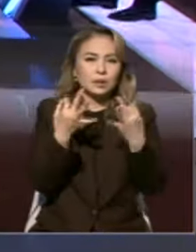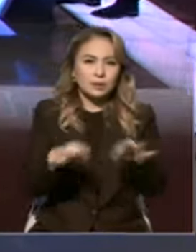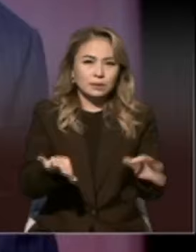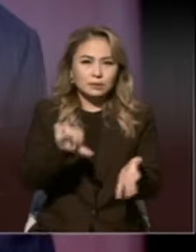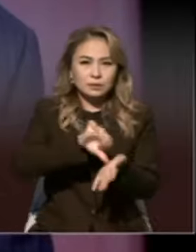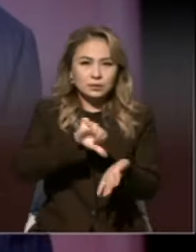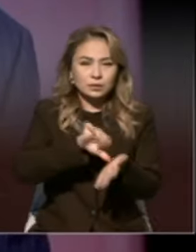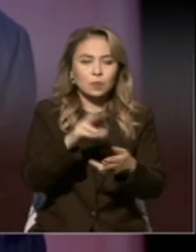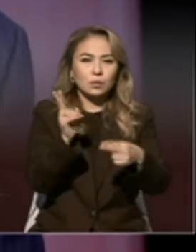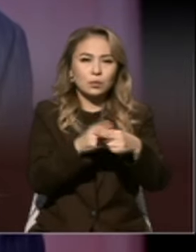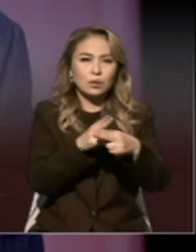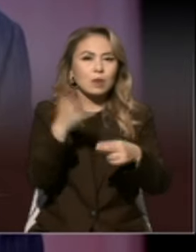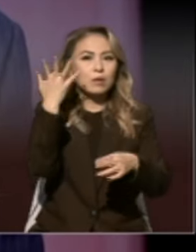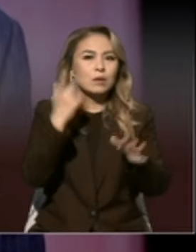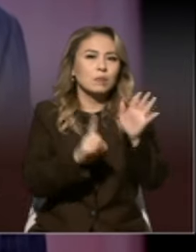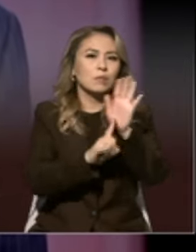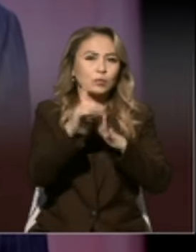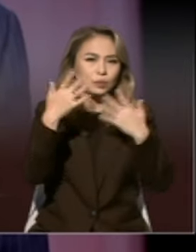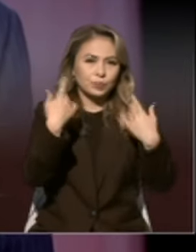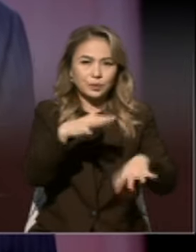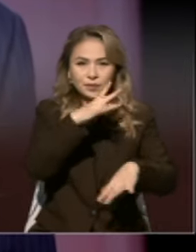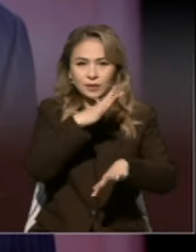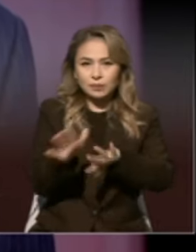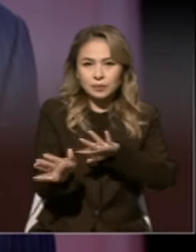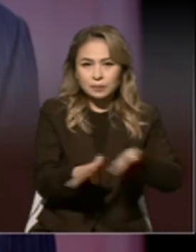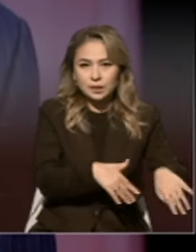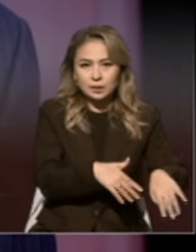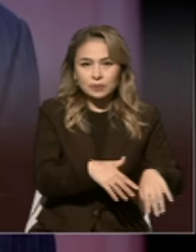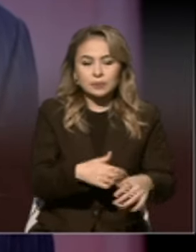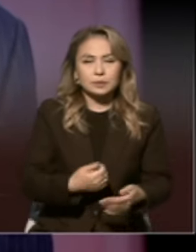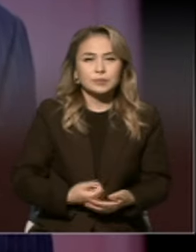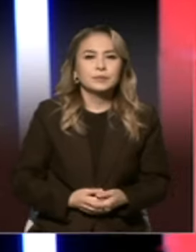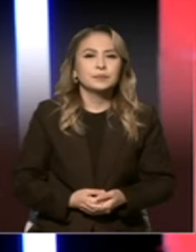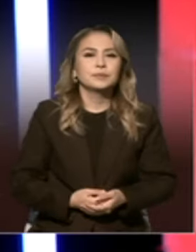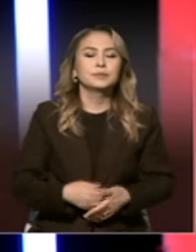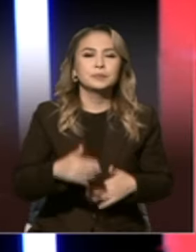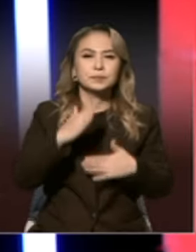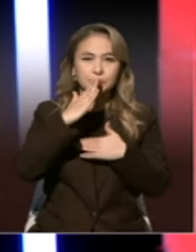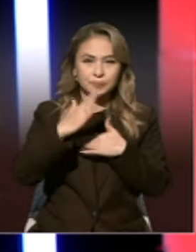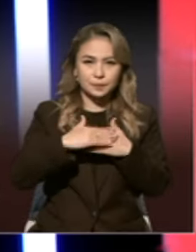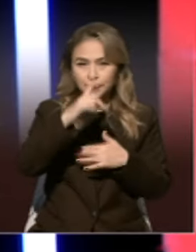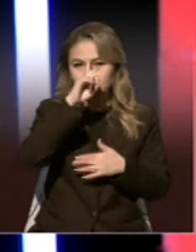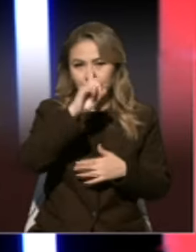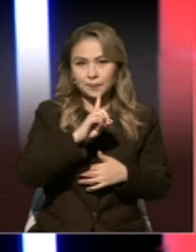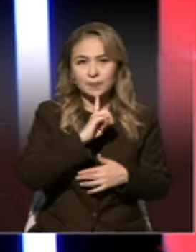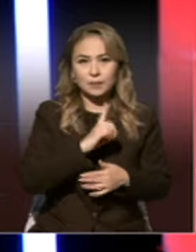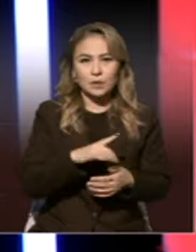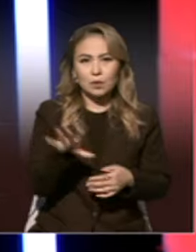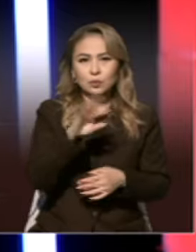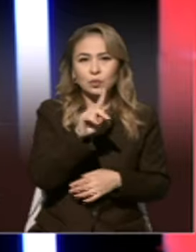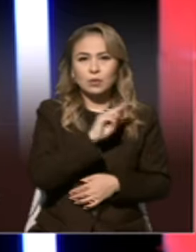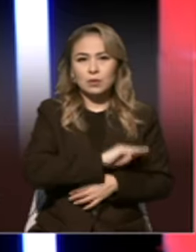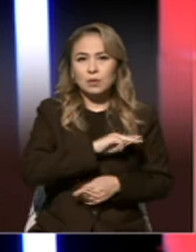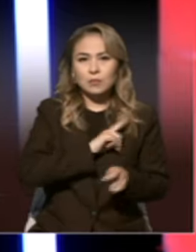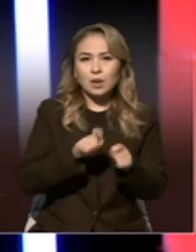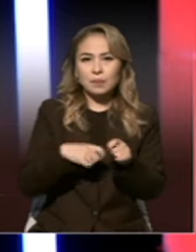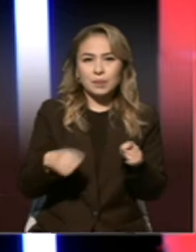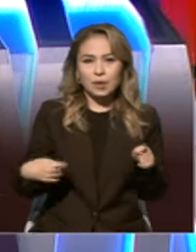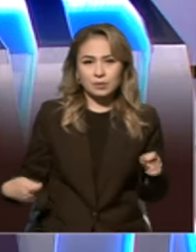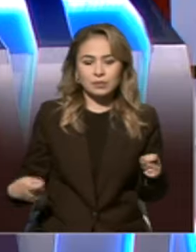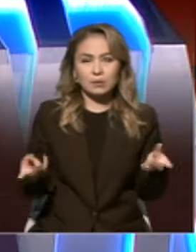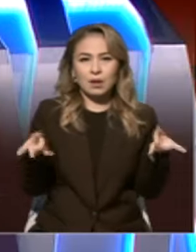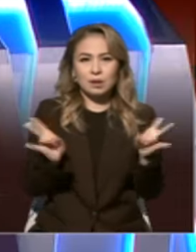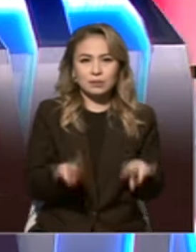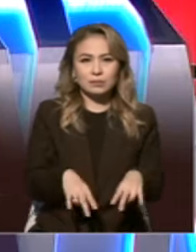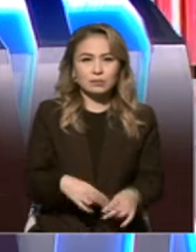жатырмыз. Күрестің басталғанын енді қанша, біраз уақыт болды бізге. Бір айға жоқтап қалды. Саябырлақ қалған жоқ па жұмыстарымыз? Жоқ, дәл